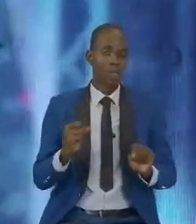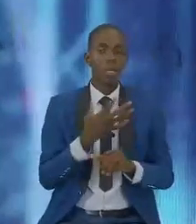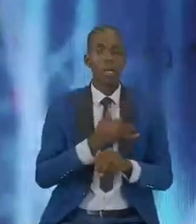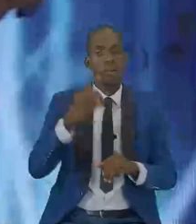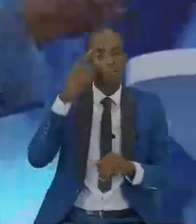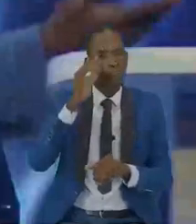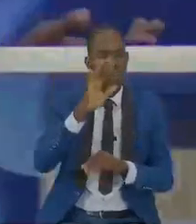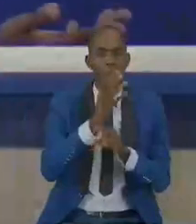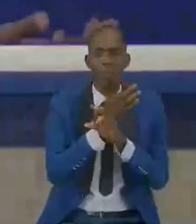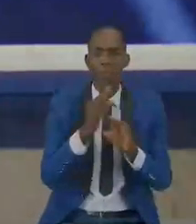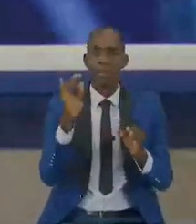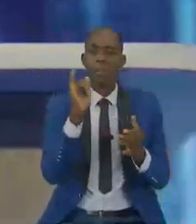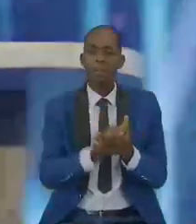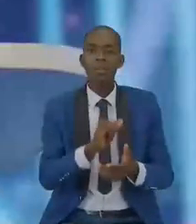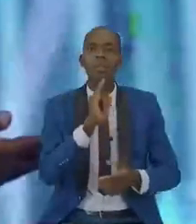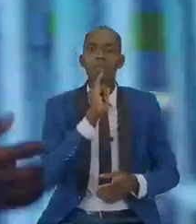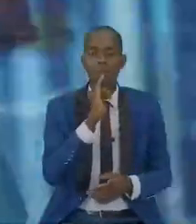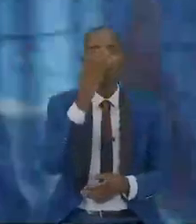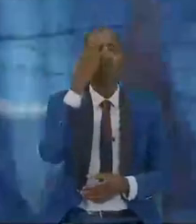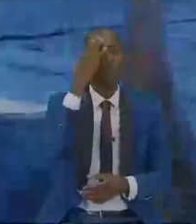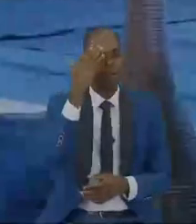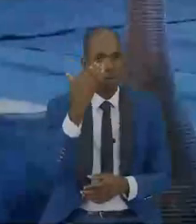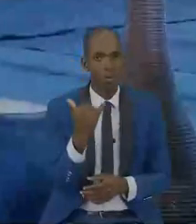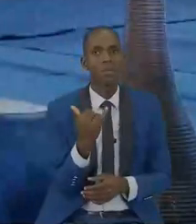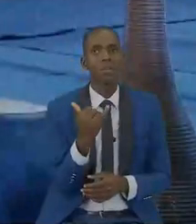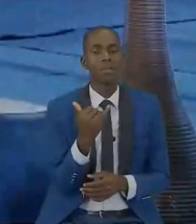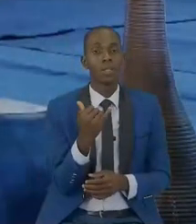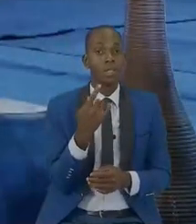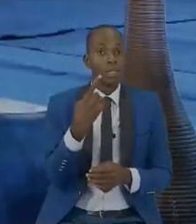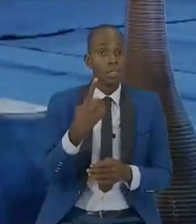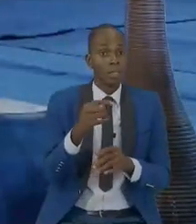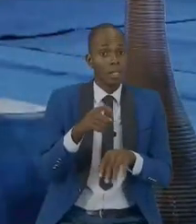pour votre rédemption et pour votre libération.